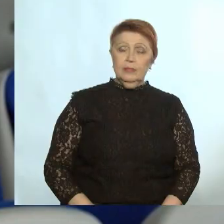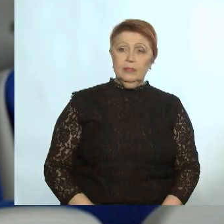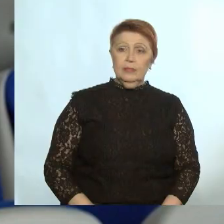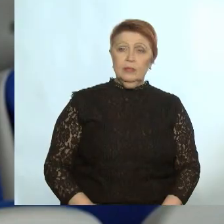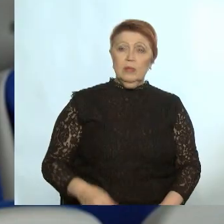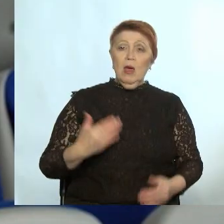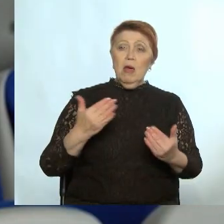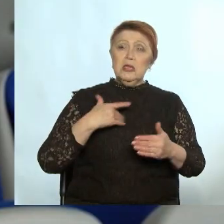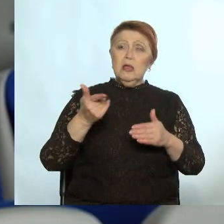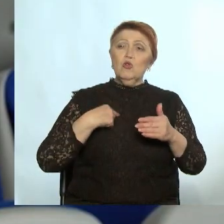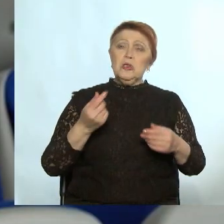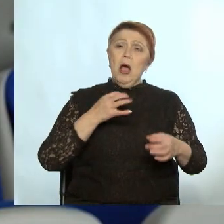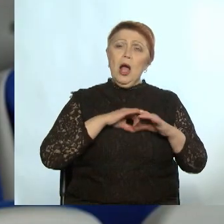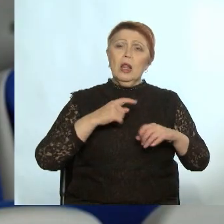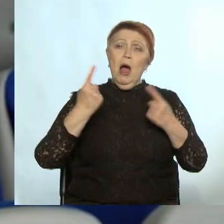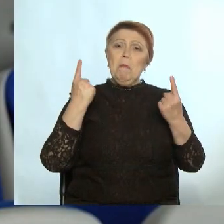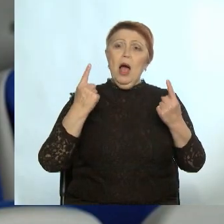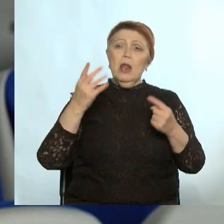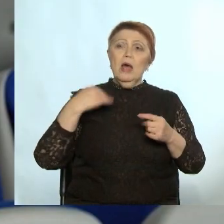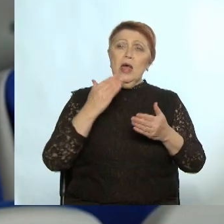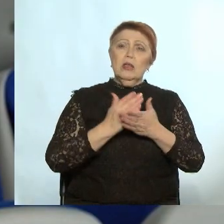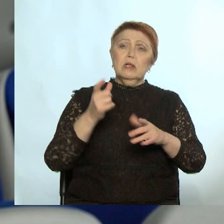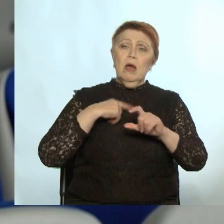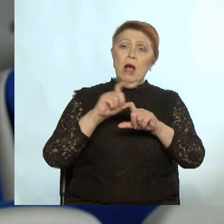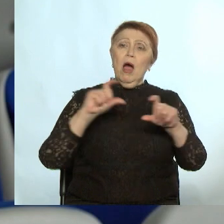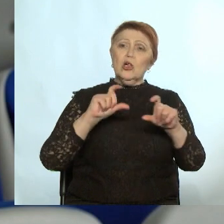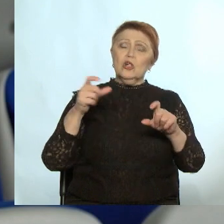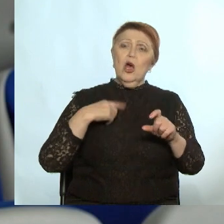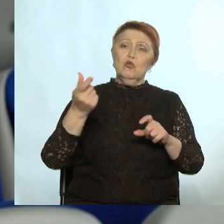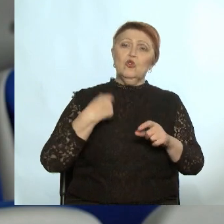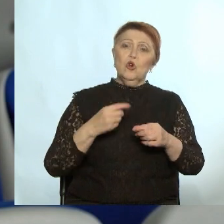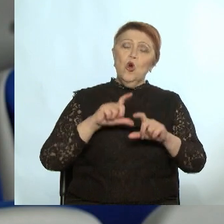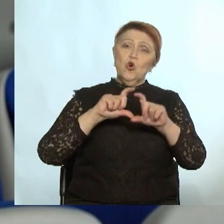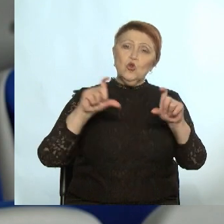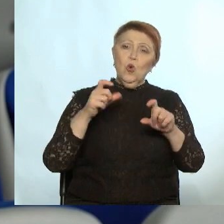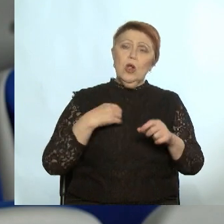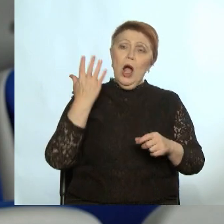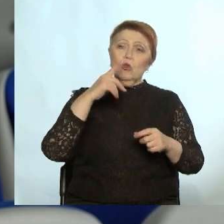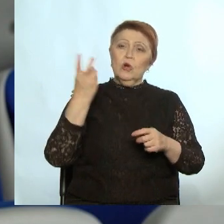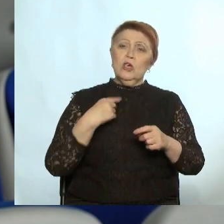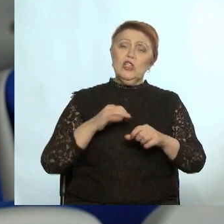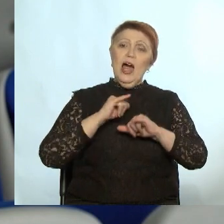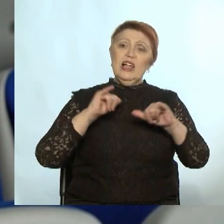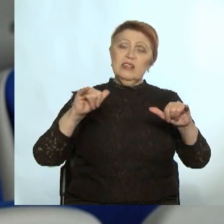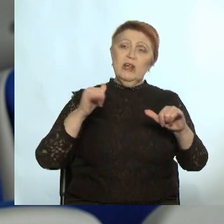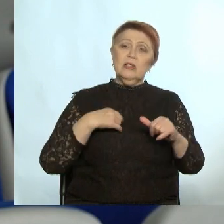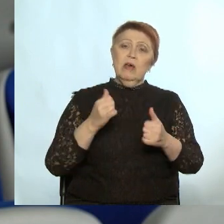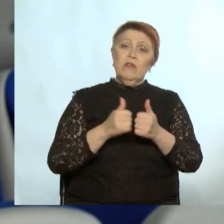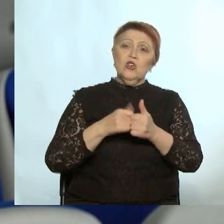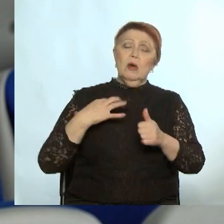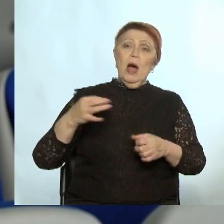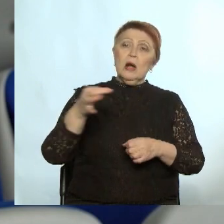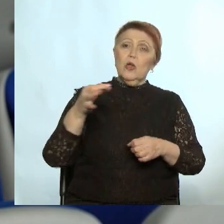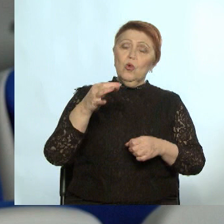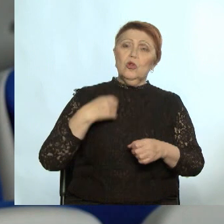Если так глобально, я думаю, по большому счету должна быть какая-то городская школа, которая должна развивать, и в каждом районе, допустим, главу администрации, там, или как это